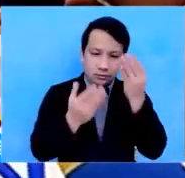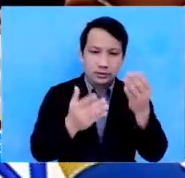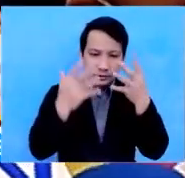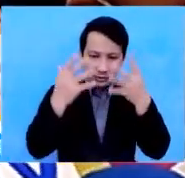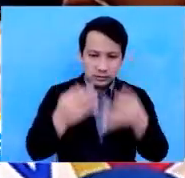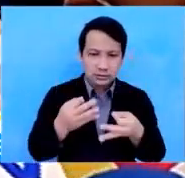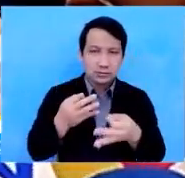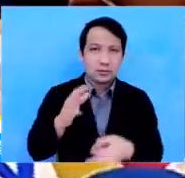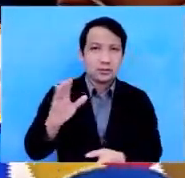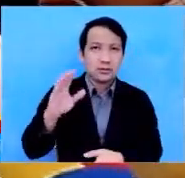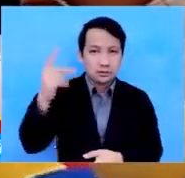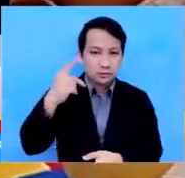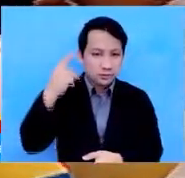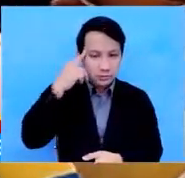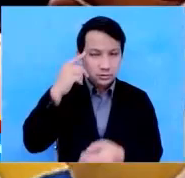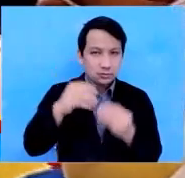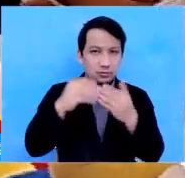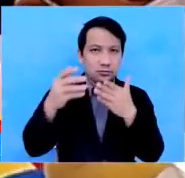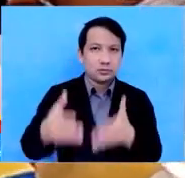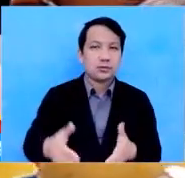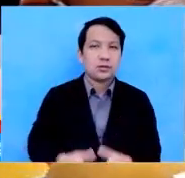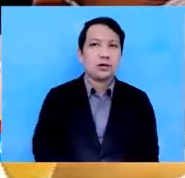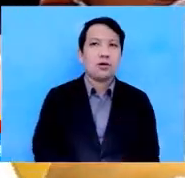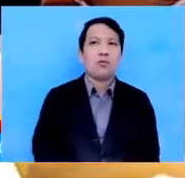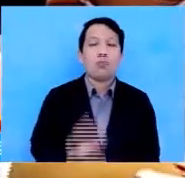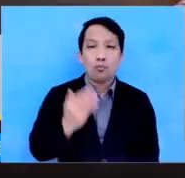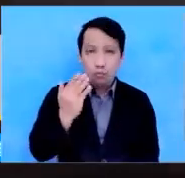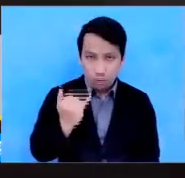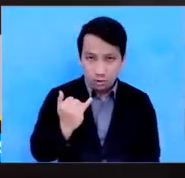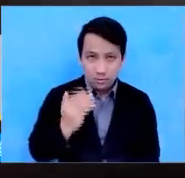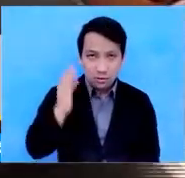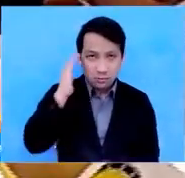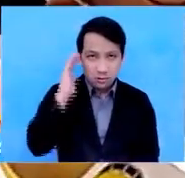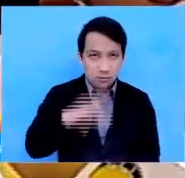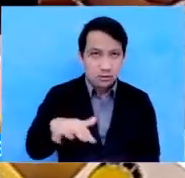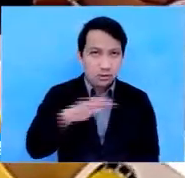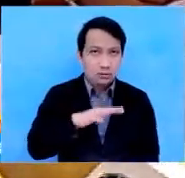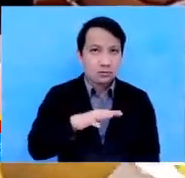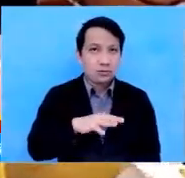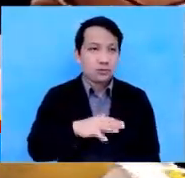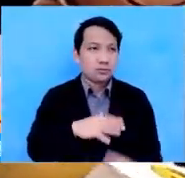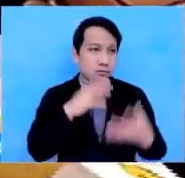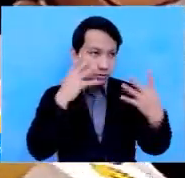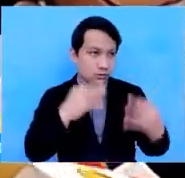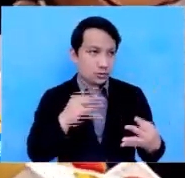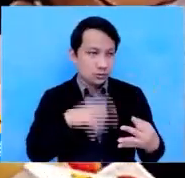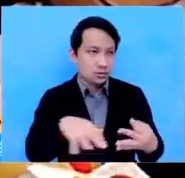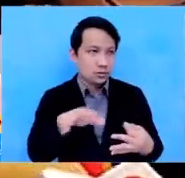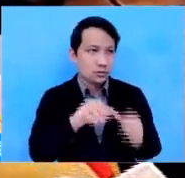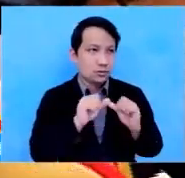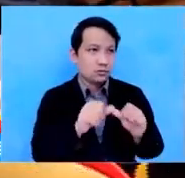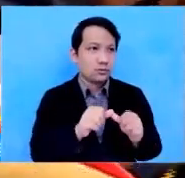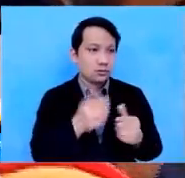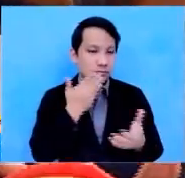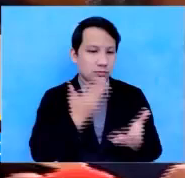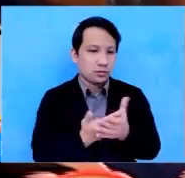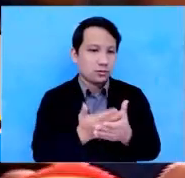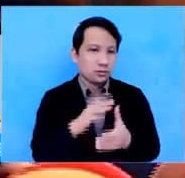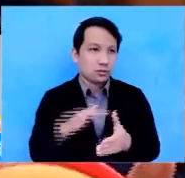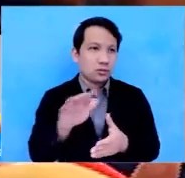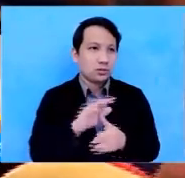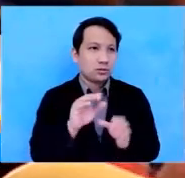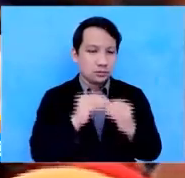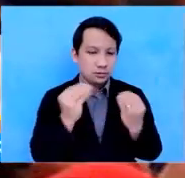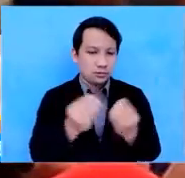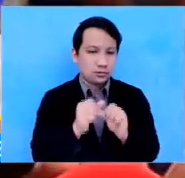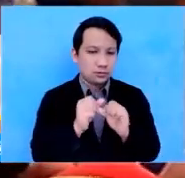ng ating mga political leaders. Sapagkat alam po namin na lahat ng mga desisyon na ito ay para sa ikabubuti ng aming organisasyon